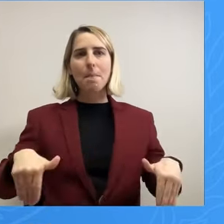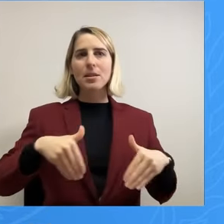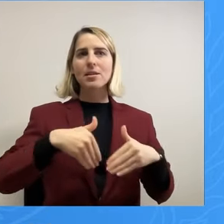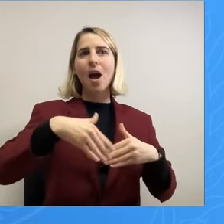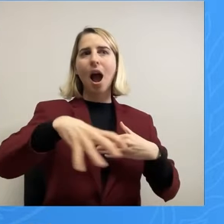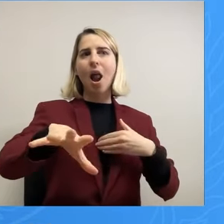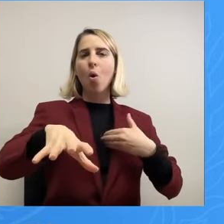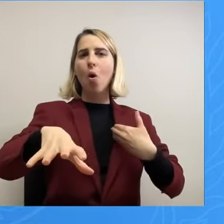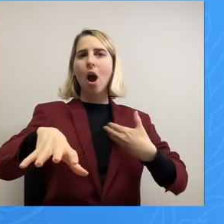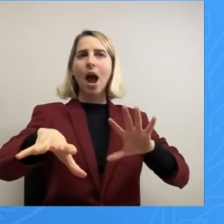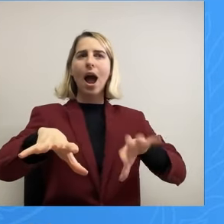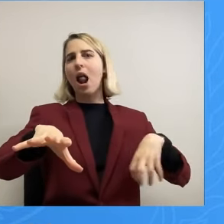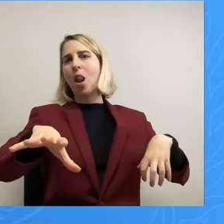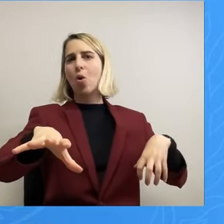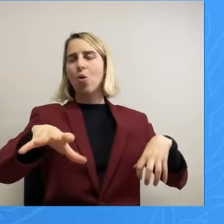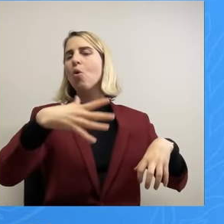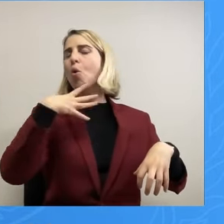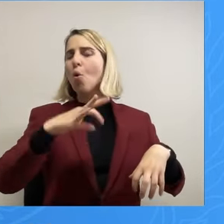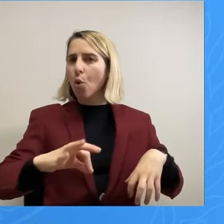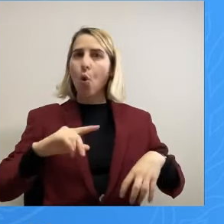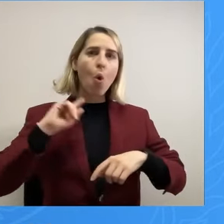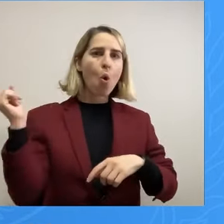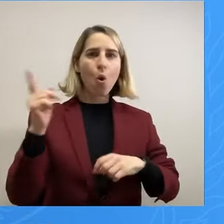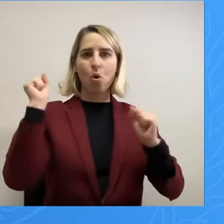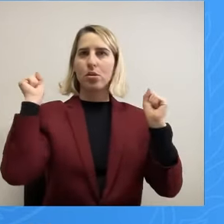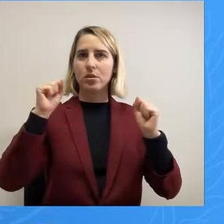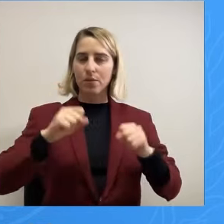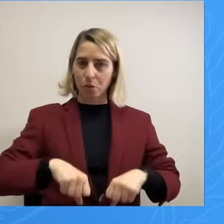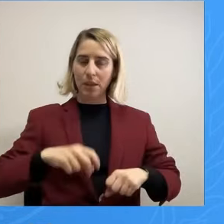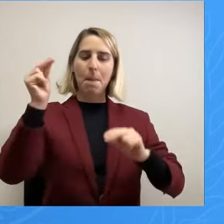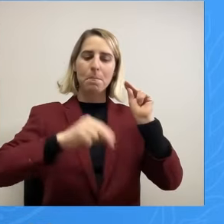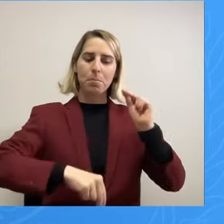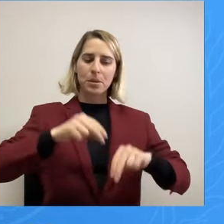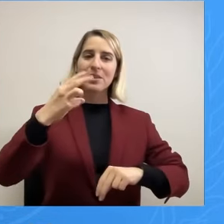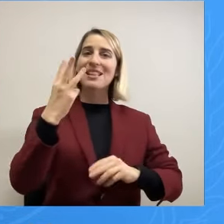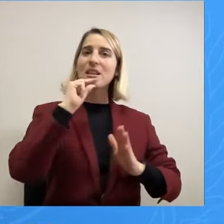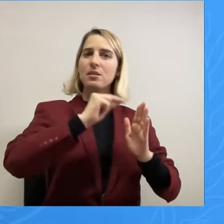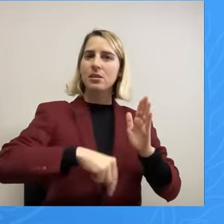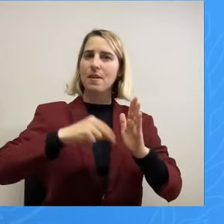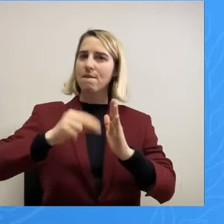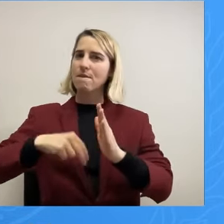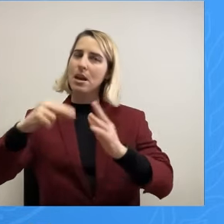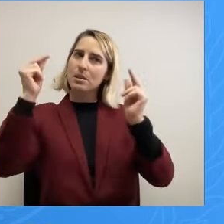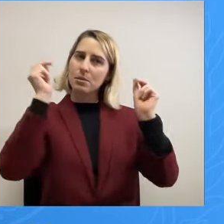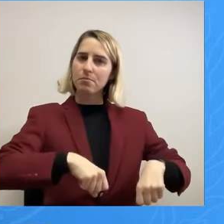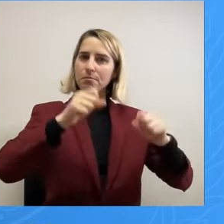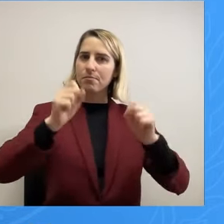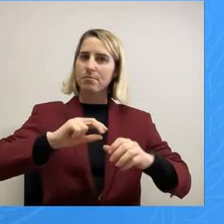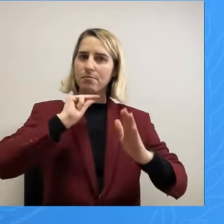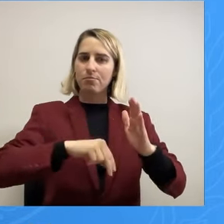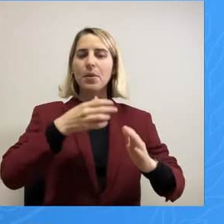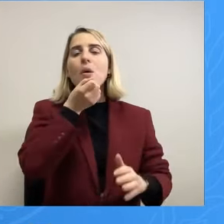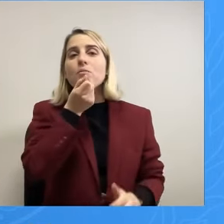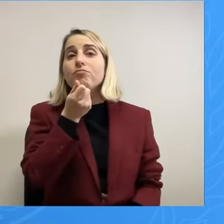Γιατί εντάξει, δεν μπορεί να συμφωνείτε να ψηφίζετε τρεις συμβάσεις, να μιλάμε για